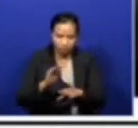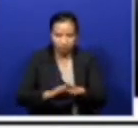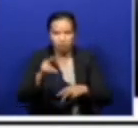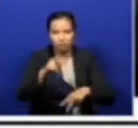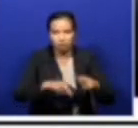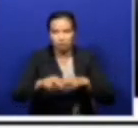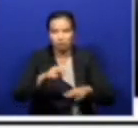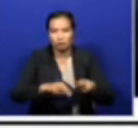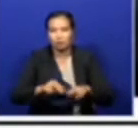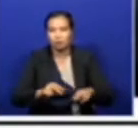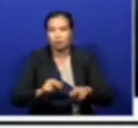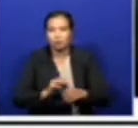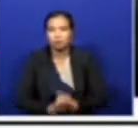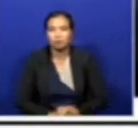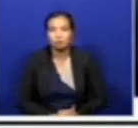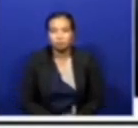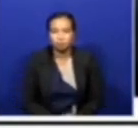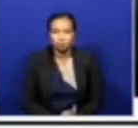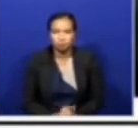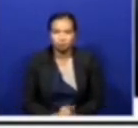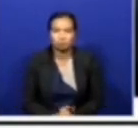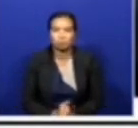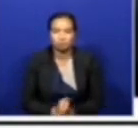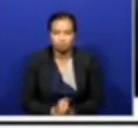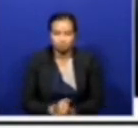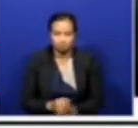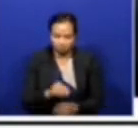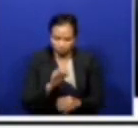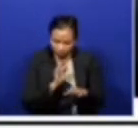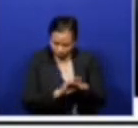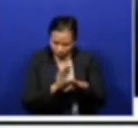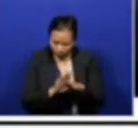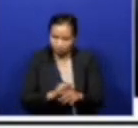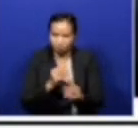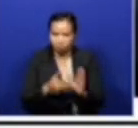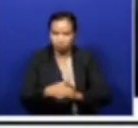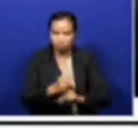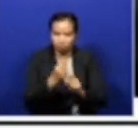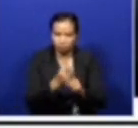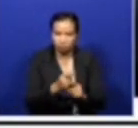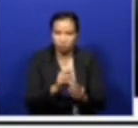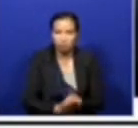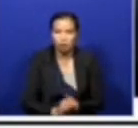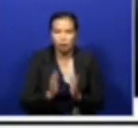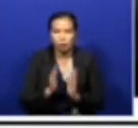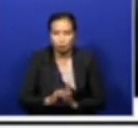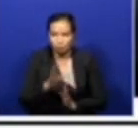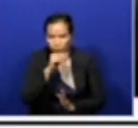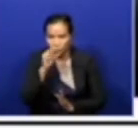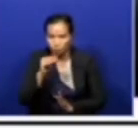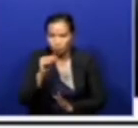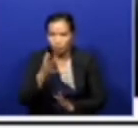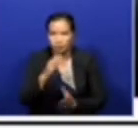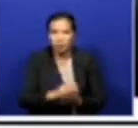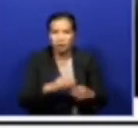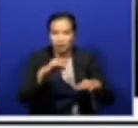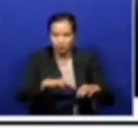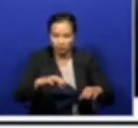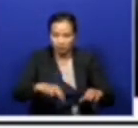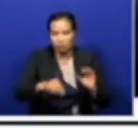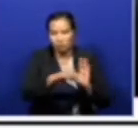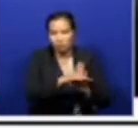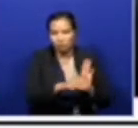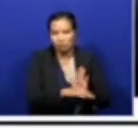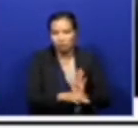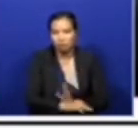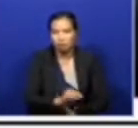ตรวจสอบกำชับในเรื่องของมาตรการถ้าไม่มีคนออกมาพูดหน่วยงานก็จะไม่ดำเนินการ